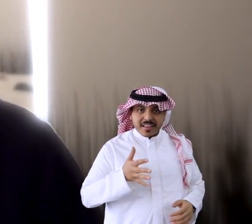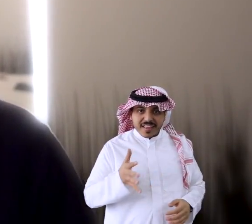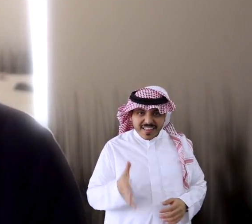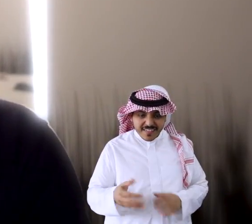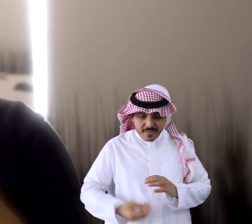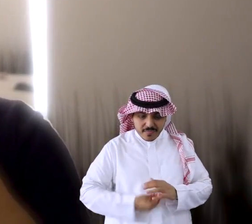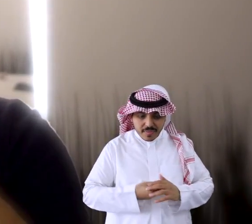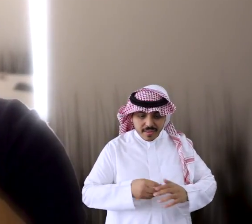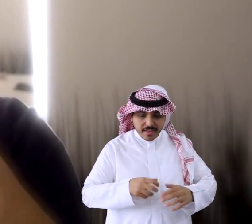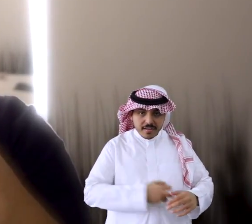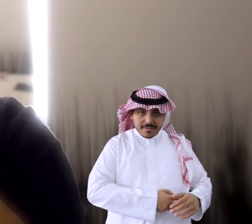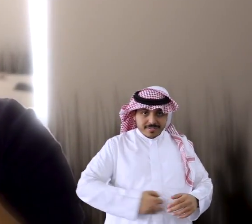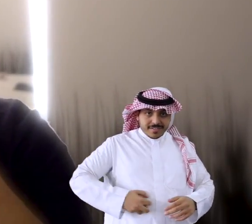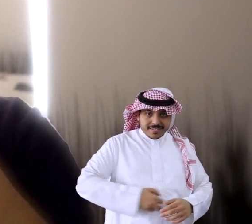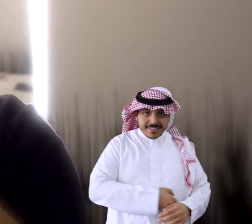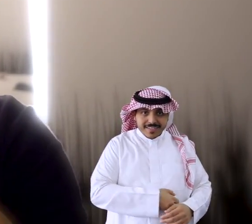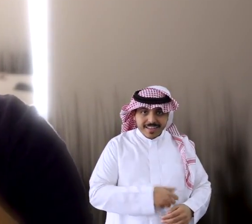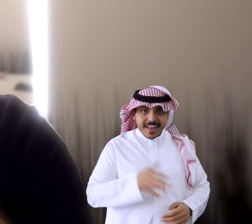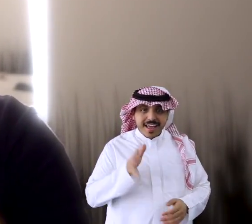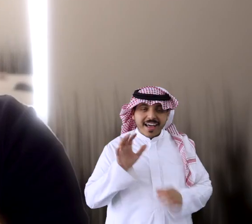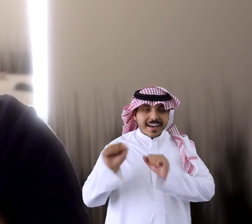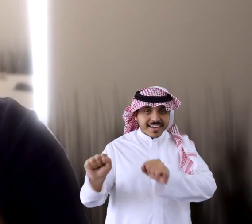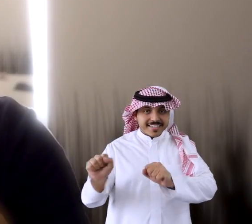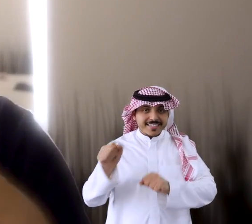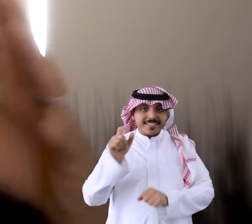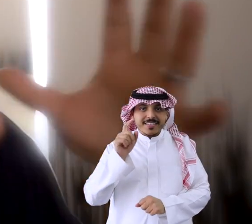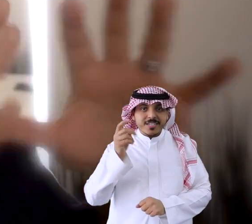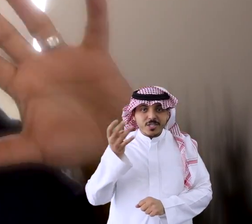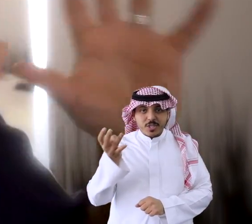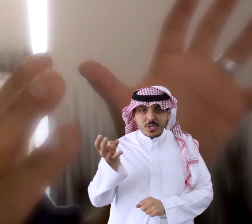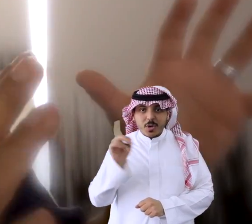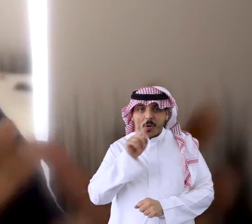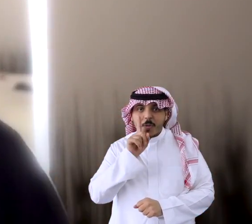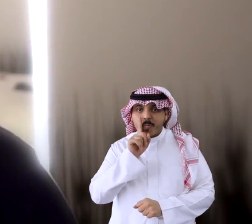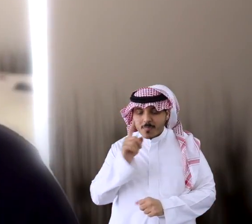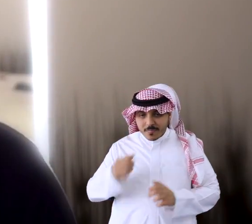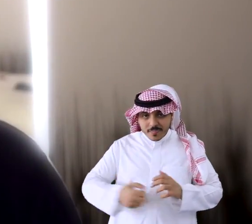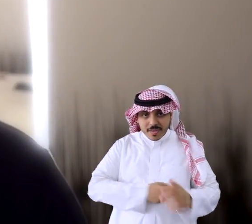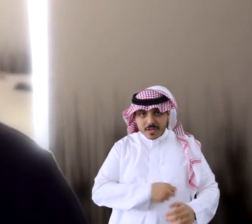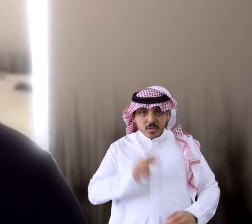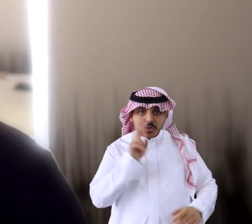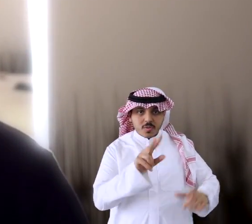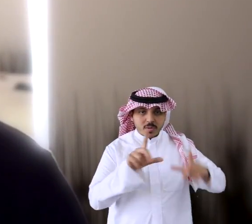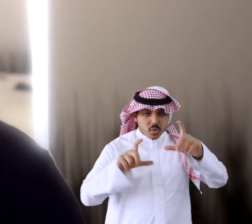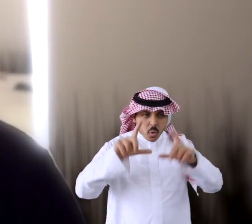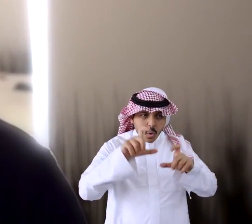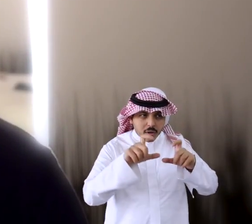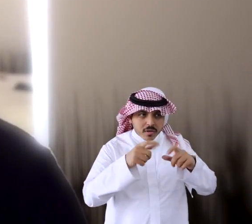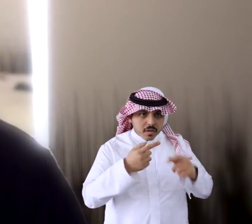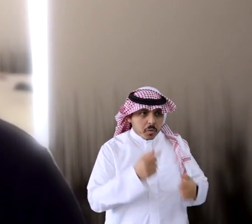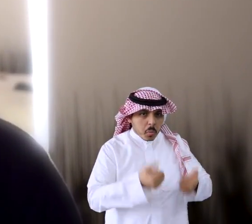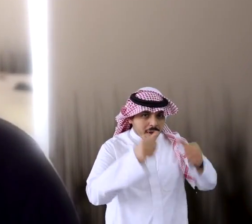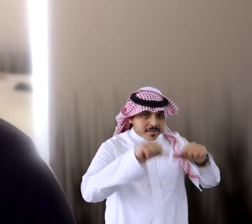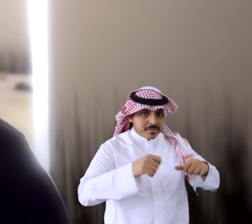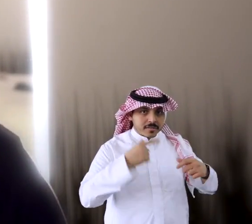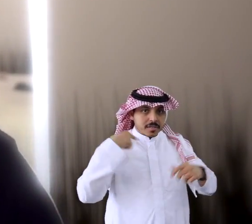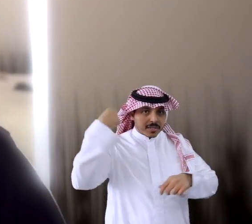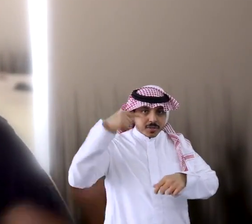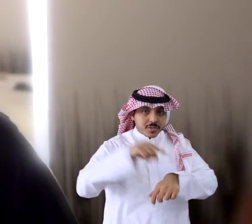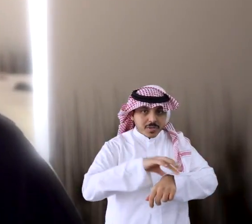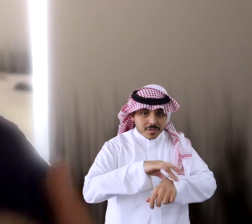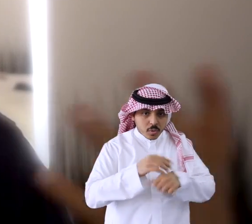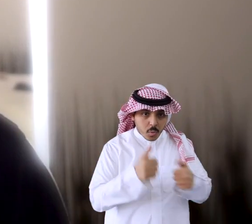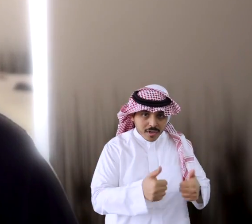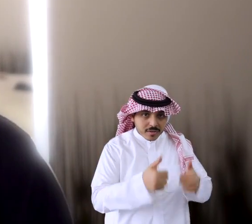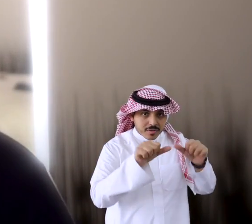رحم الأم، كذا يقدروا يحطوا نفس السنسور على نفس بطن الأم ويشوفوا الصور حقت الألترا ساوند للجنين ويطمنوا على حالته،